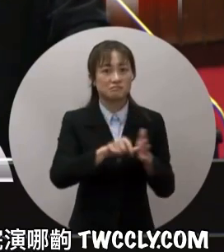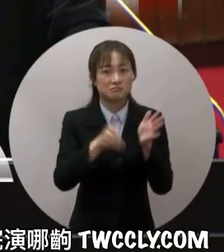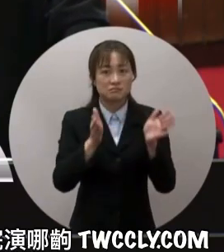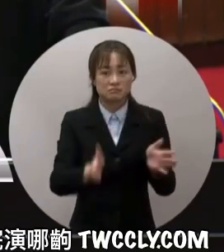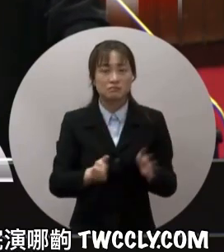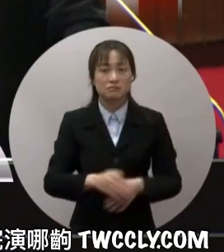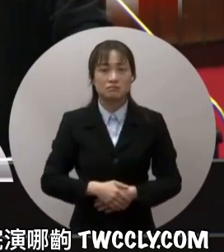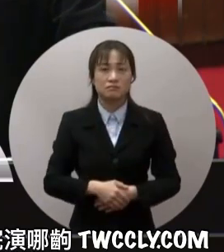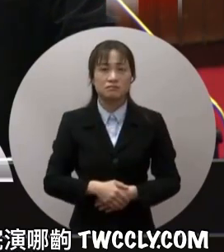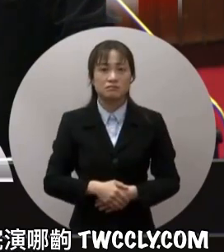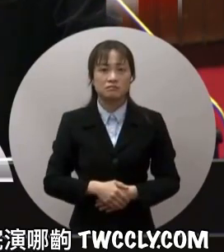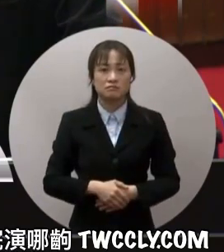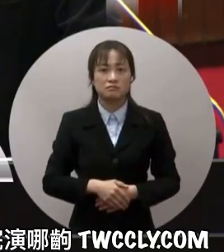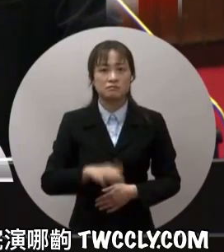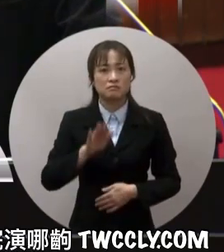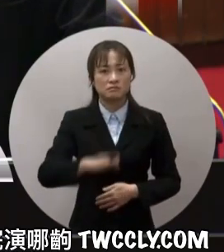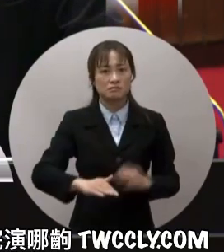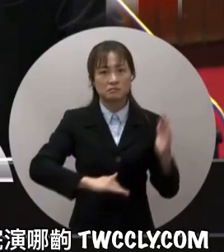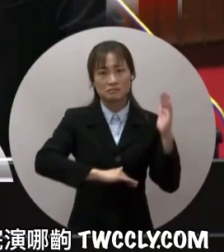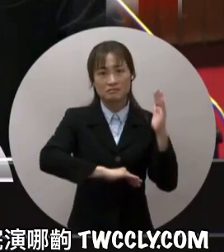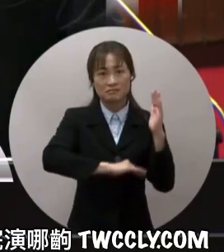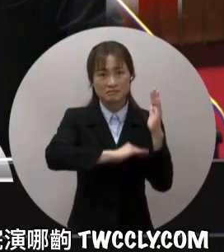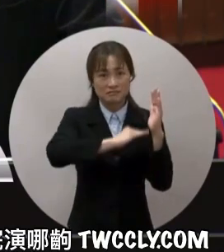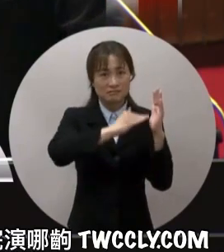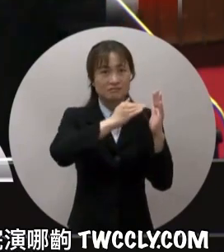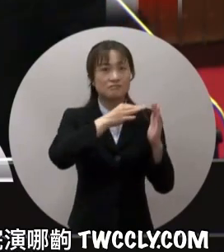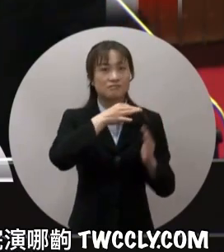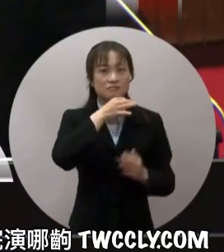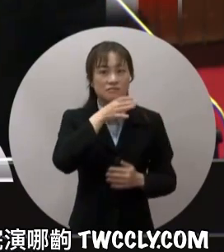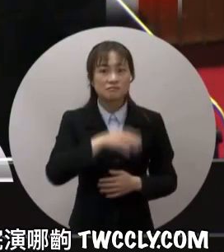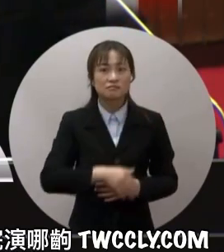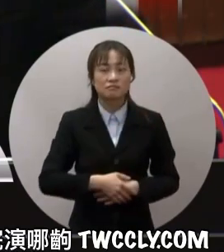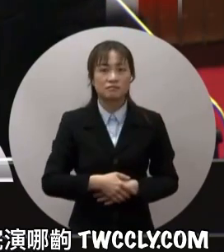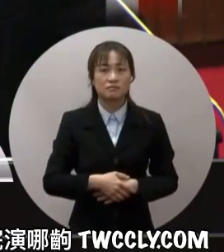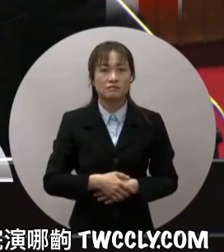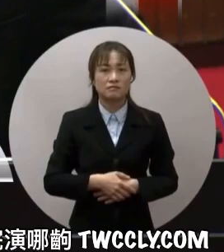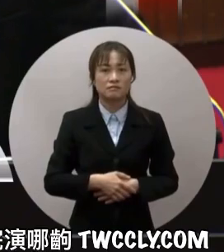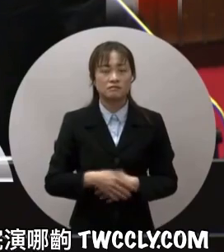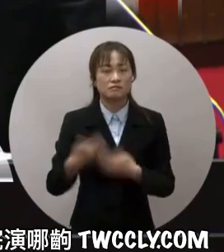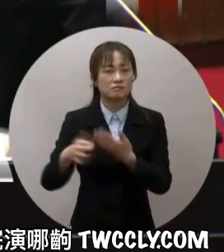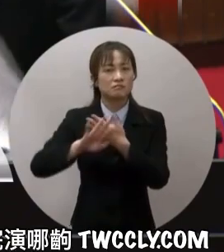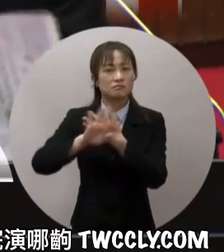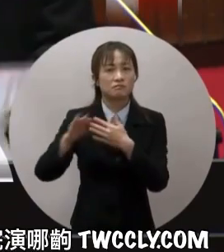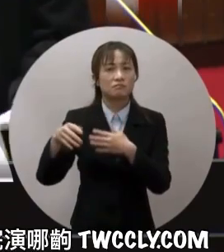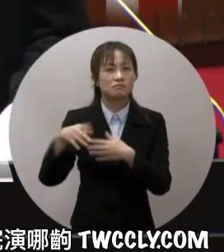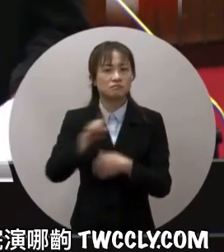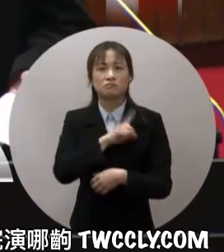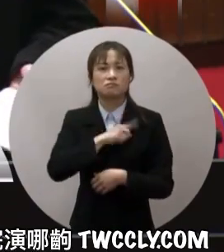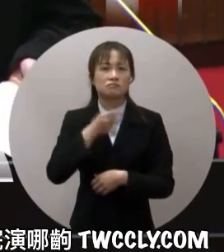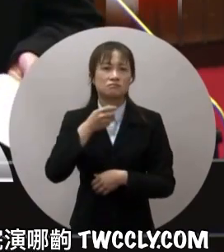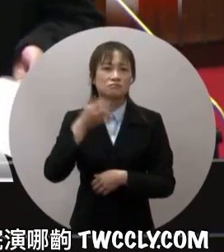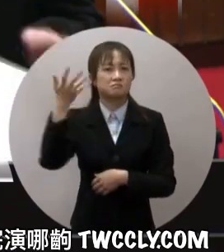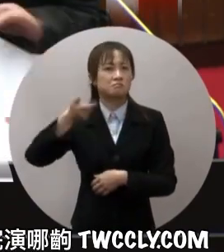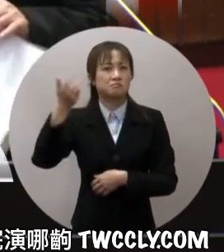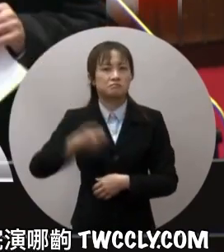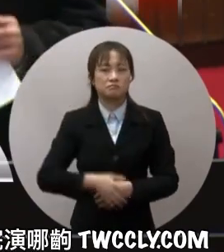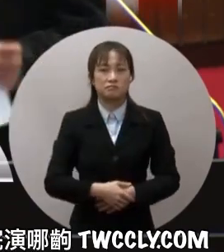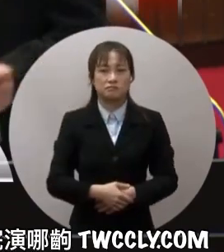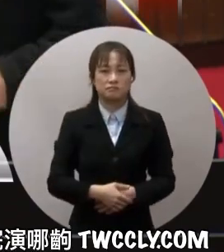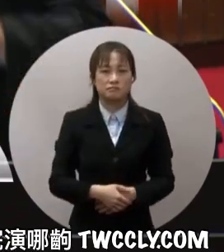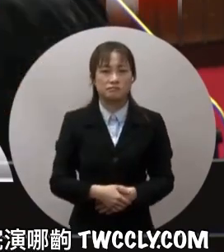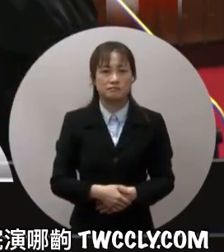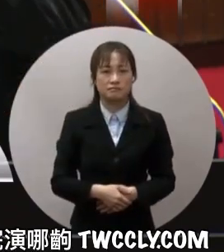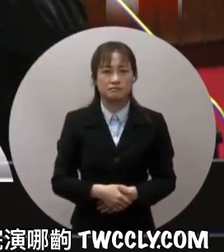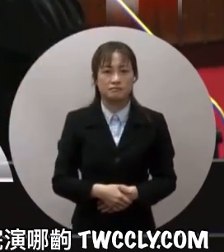可以到全民水費我不會跟妳說妳來給別人去講好啦 委員沒回來說妳的財政